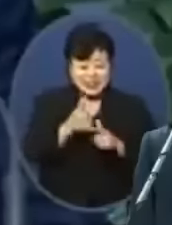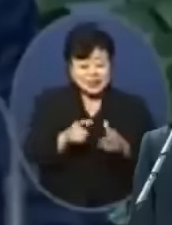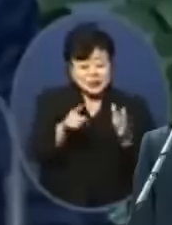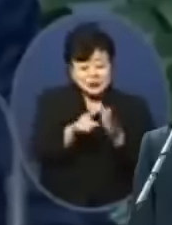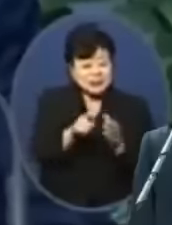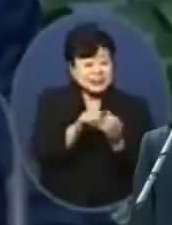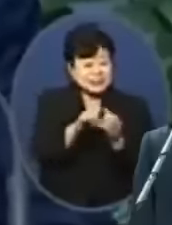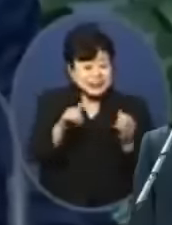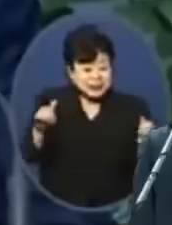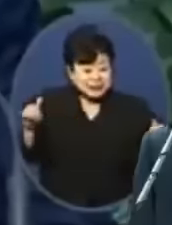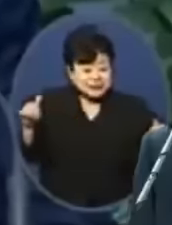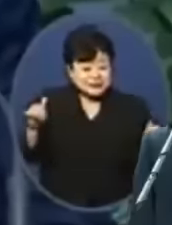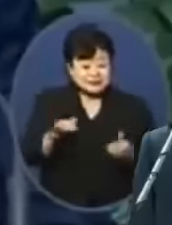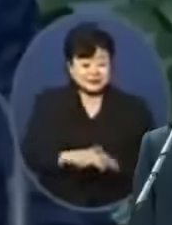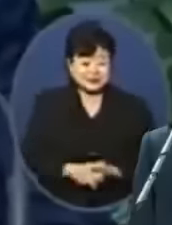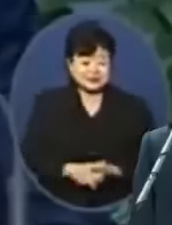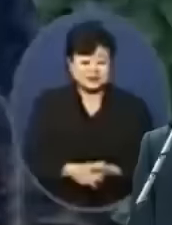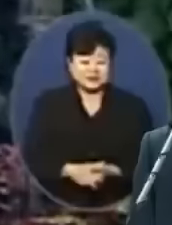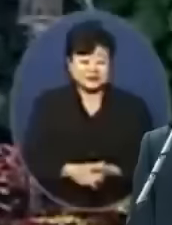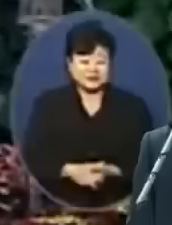믿는 사람들은